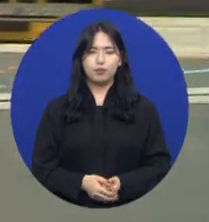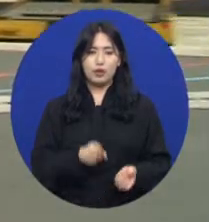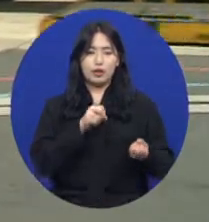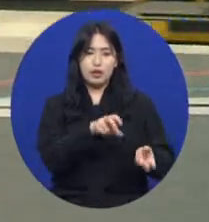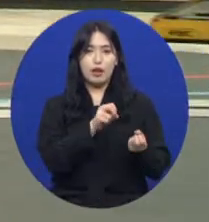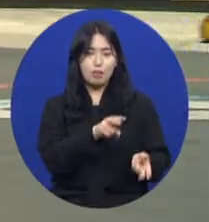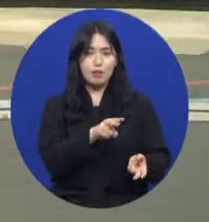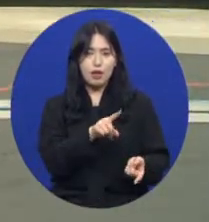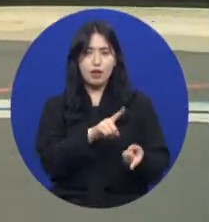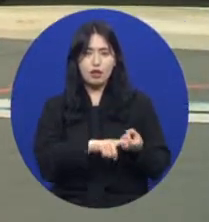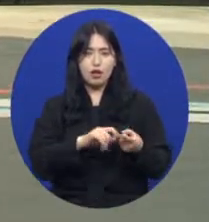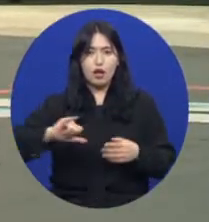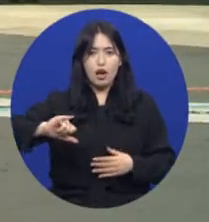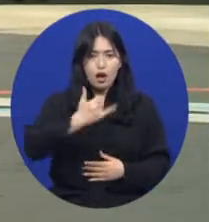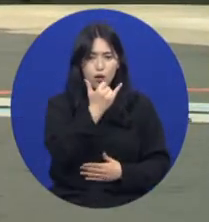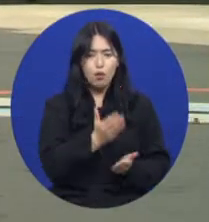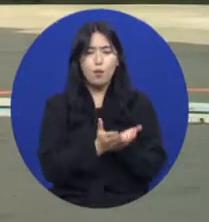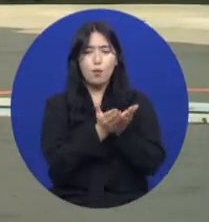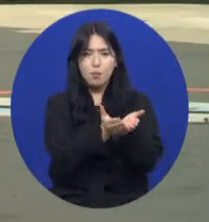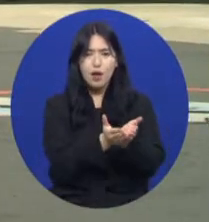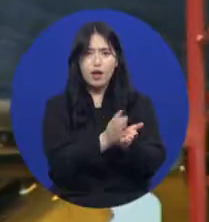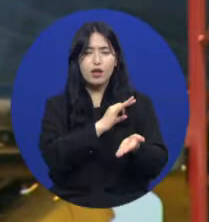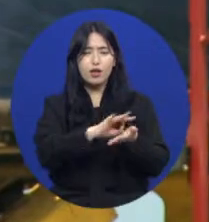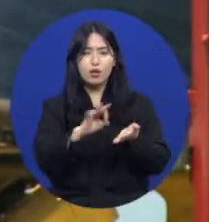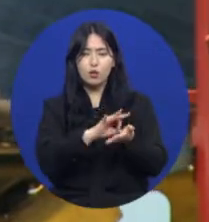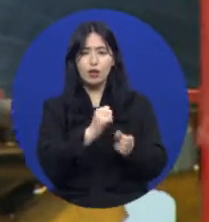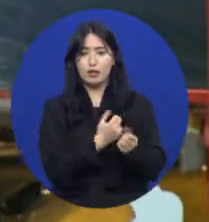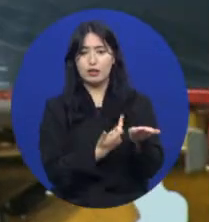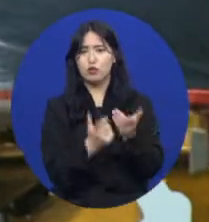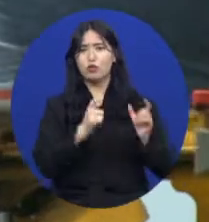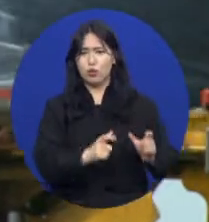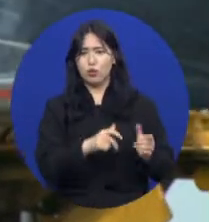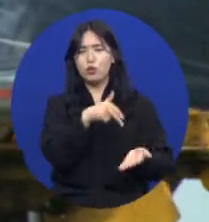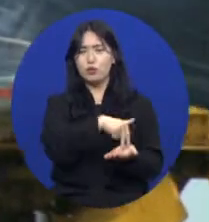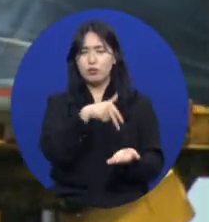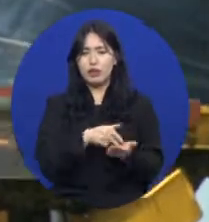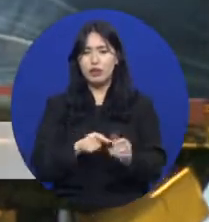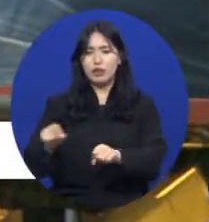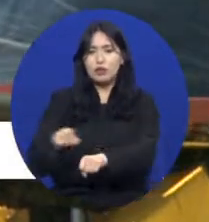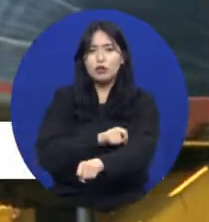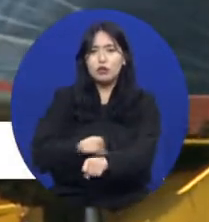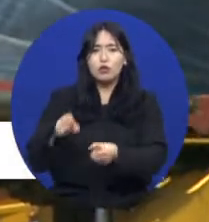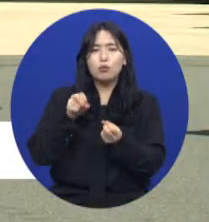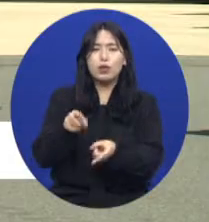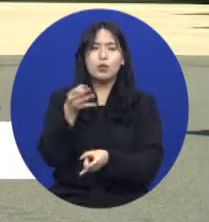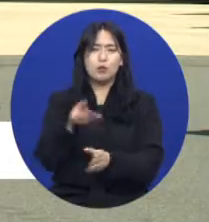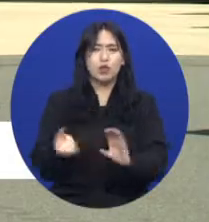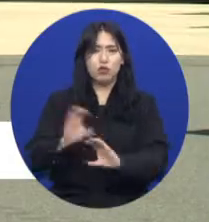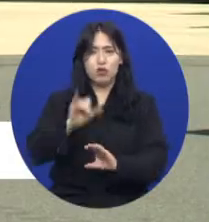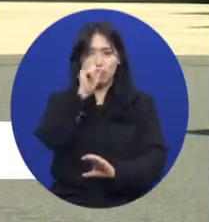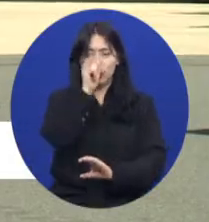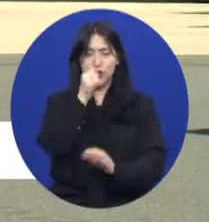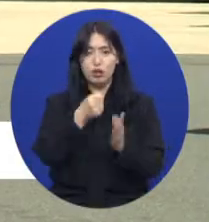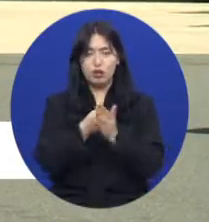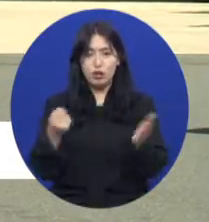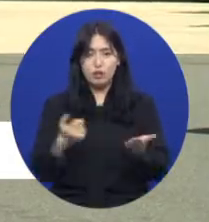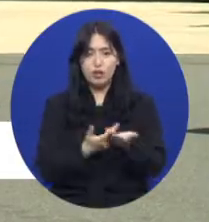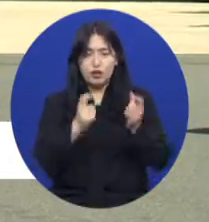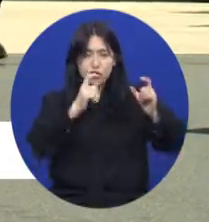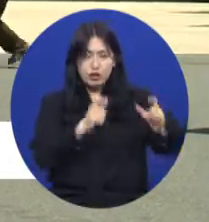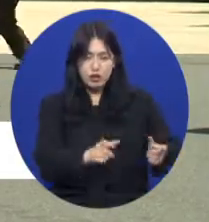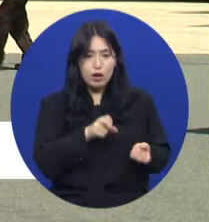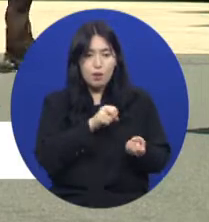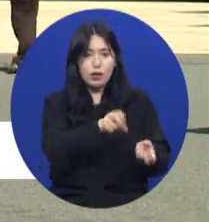택배 배송에 항공기나 선박을 이용하는 제주에는 특수 배송비가 추가됩니다. 이 때문에 제주 지역